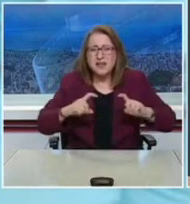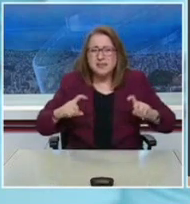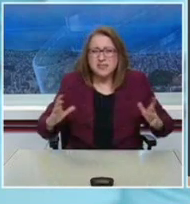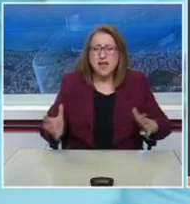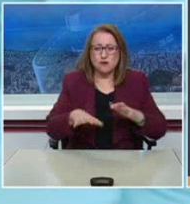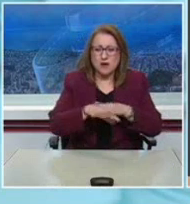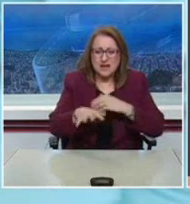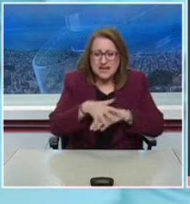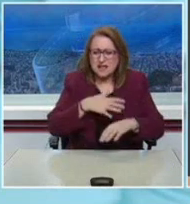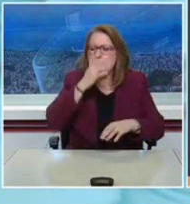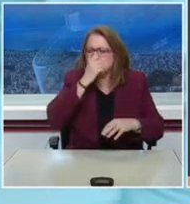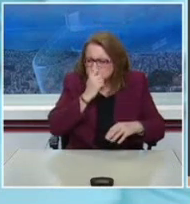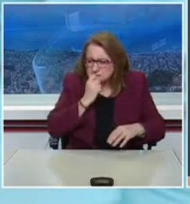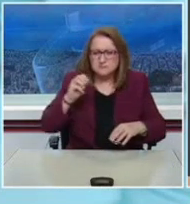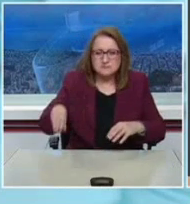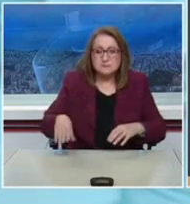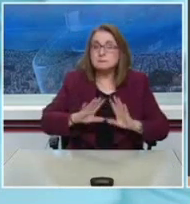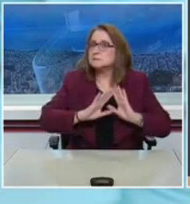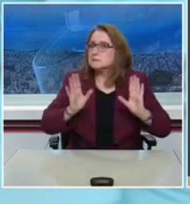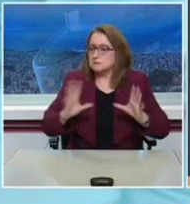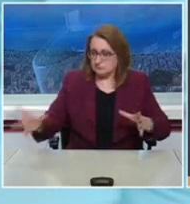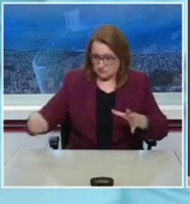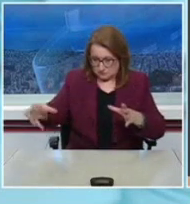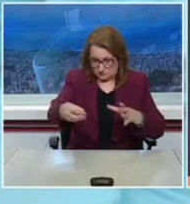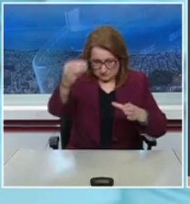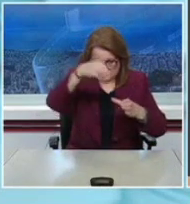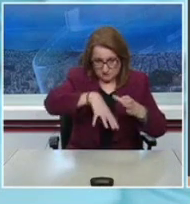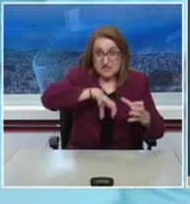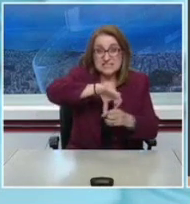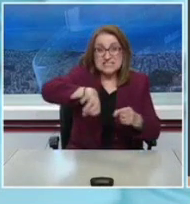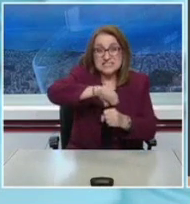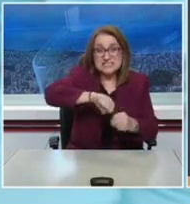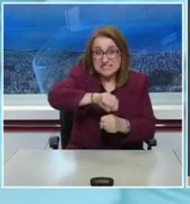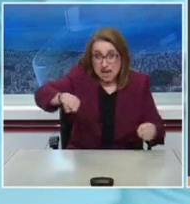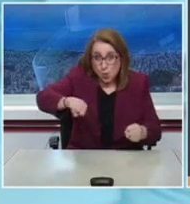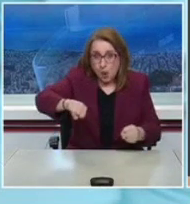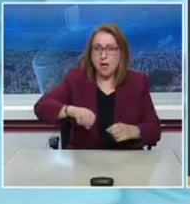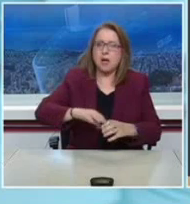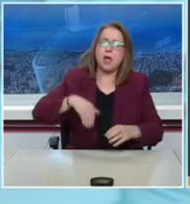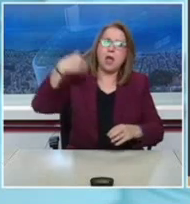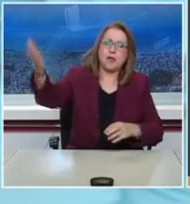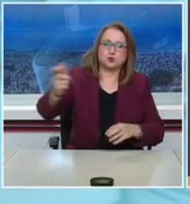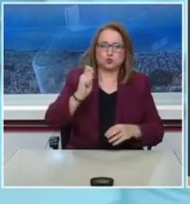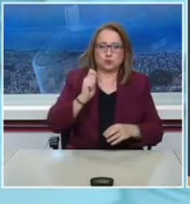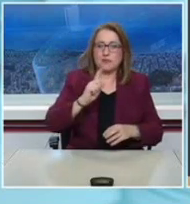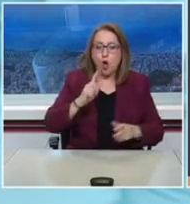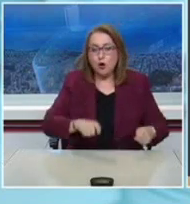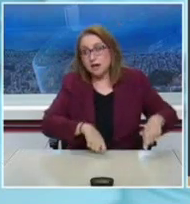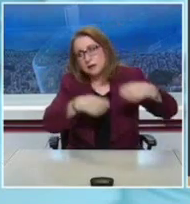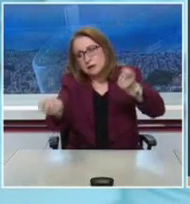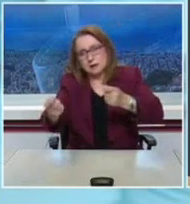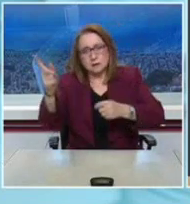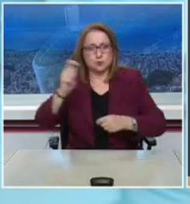όπως γάδια ή χαρτομάντιλα, σε σακούλα που δένει μέσα στο δωμάτιο πριν τα απορρίψουμε μαζί με τα οικιακά απορρίμματα.